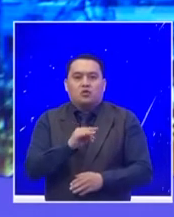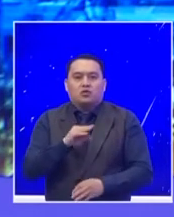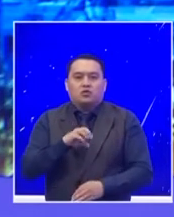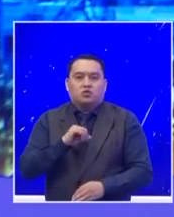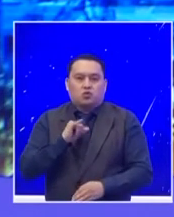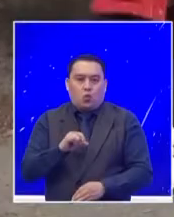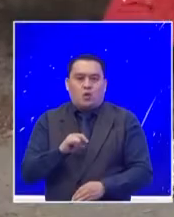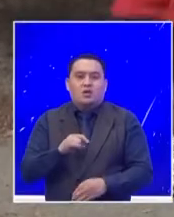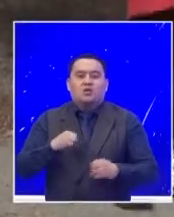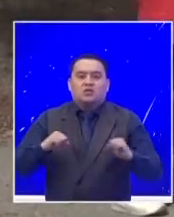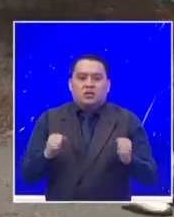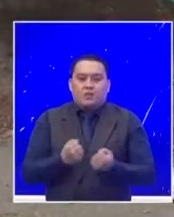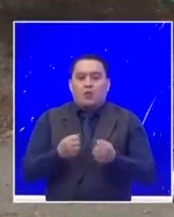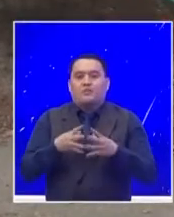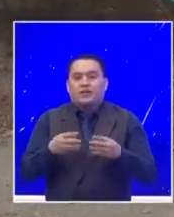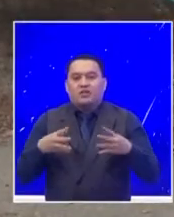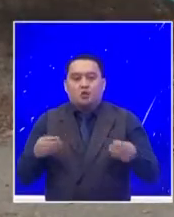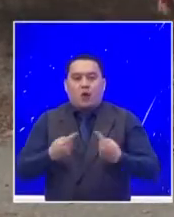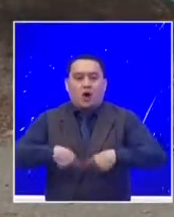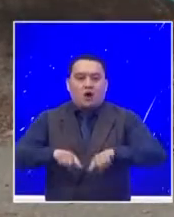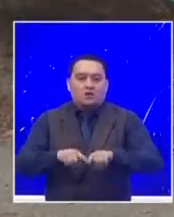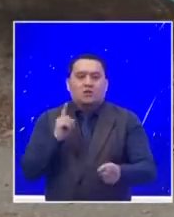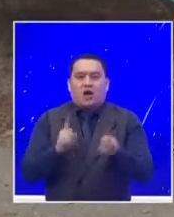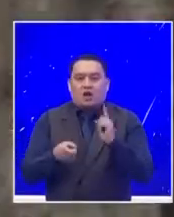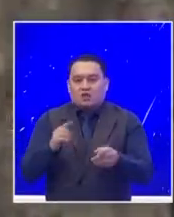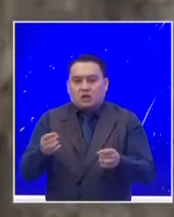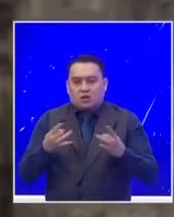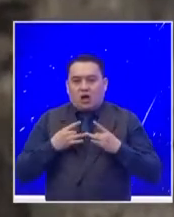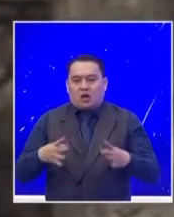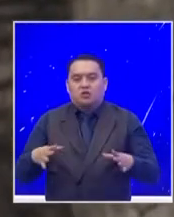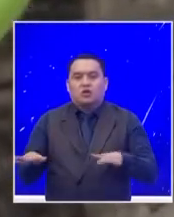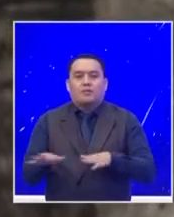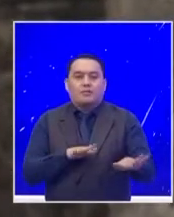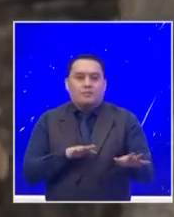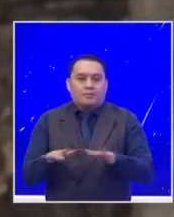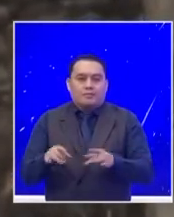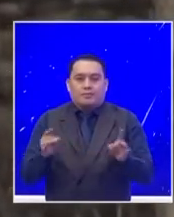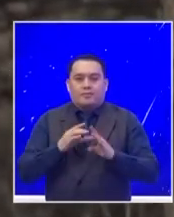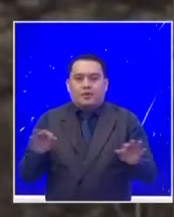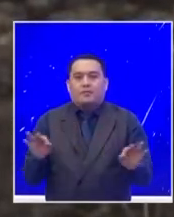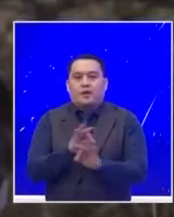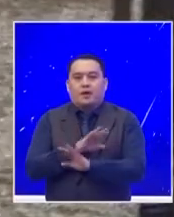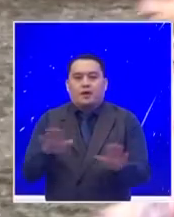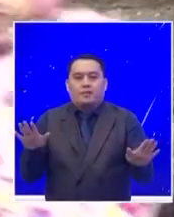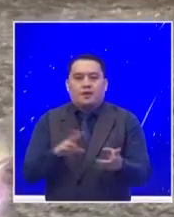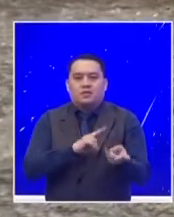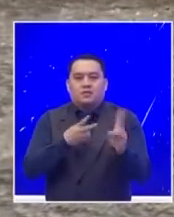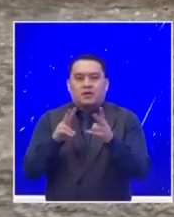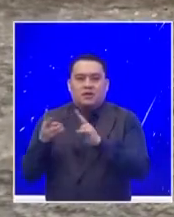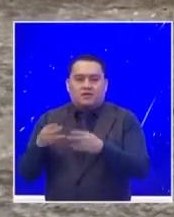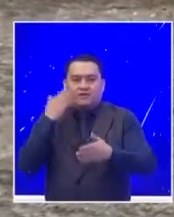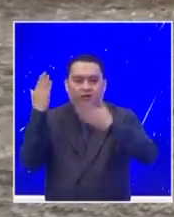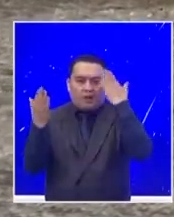ЖТСУ. Зимушка и Веснушка организовали для ребят настоящее народное гуляние с праздничными песнями, зажигательными